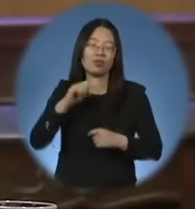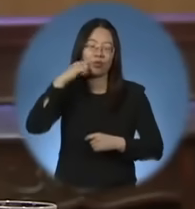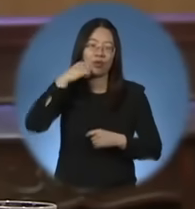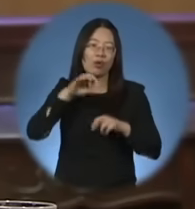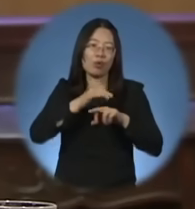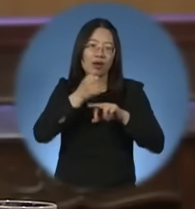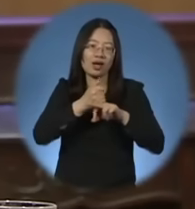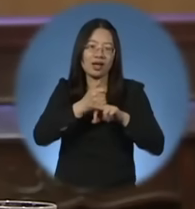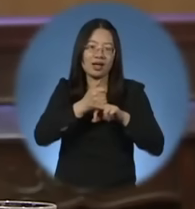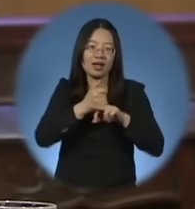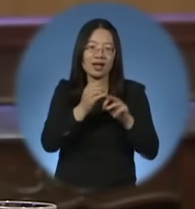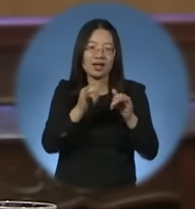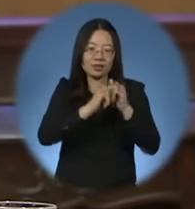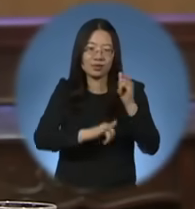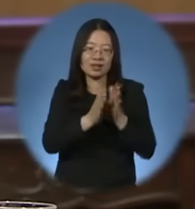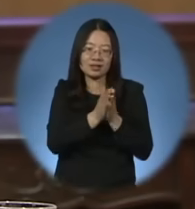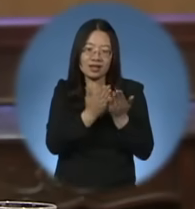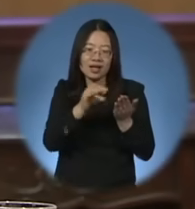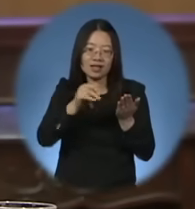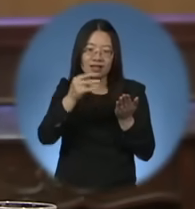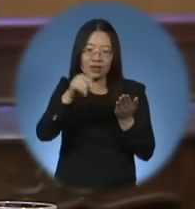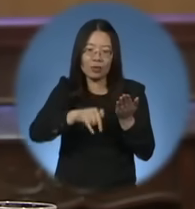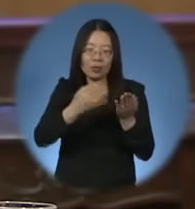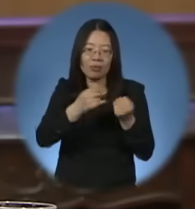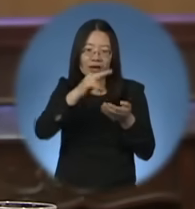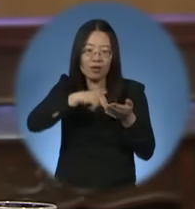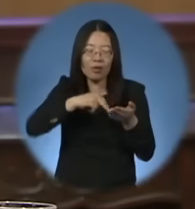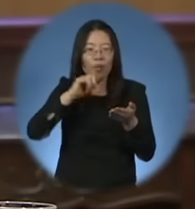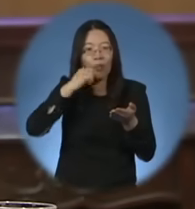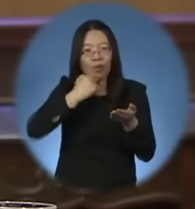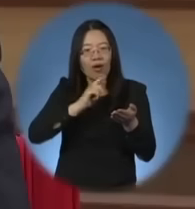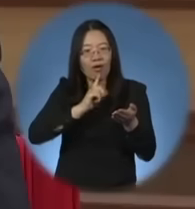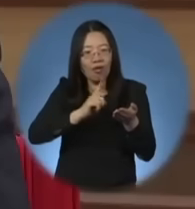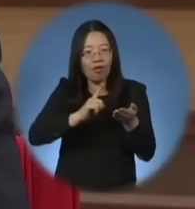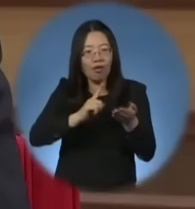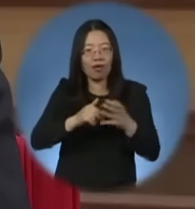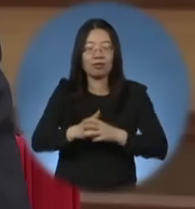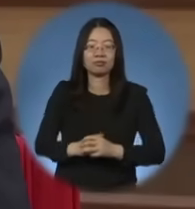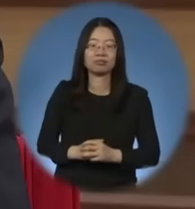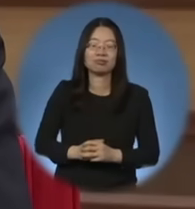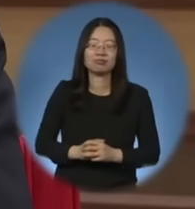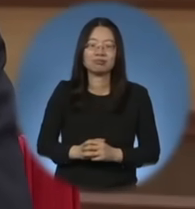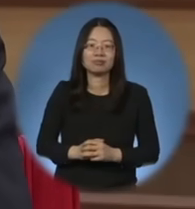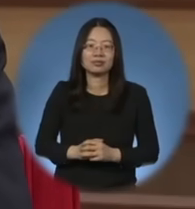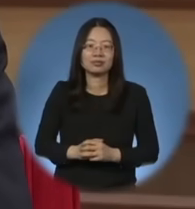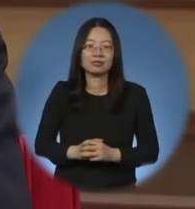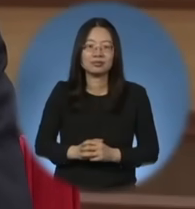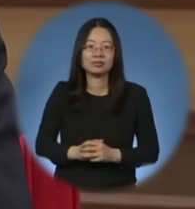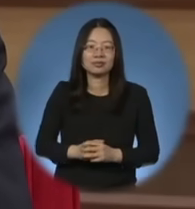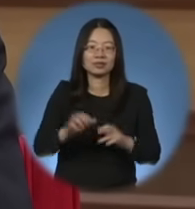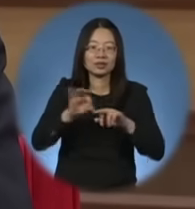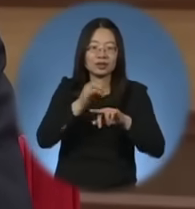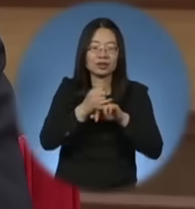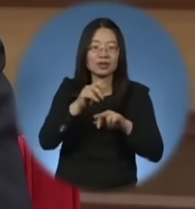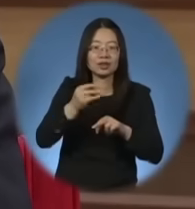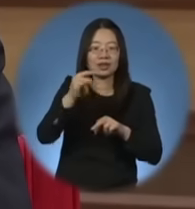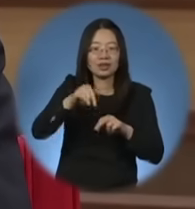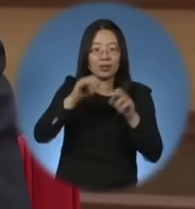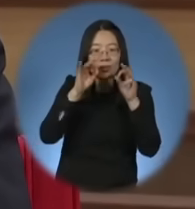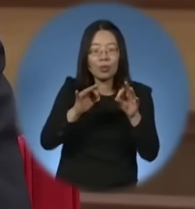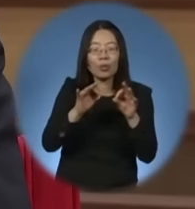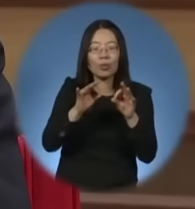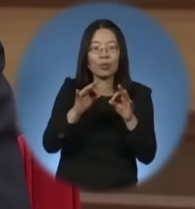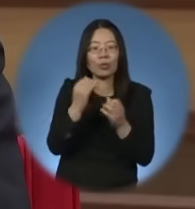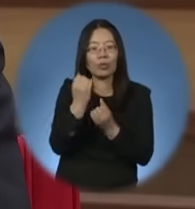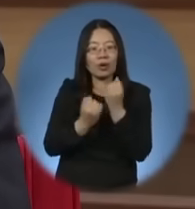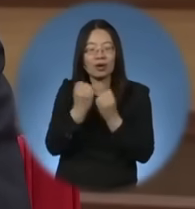이런거 왕조실록 왕조 실록 많이 읽었습니다 예예 그것 좀 진짜 어려운 건데 아 왕조 실록은 요새